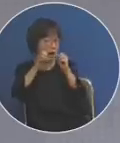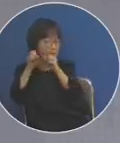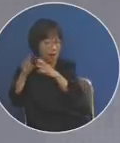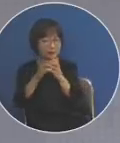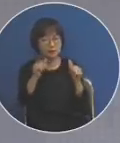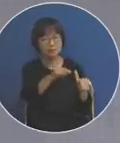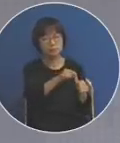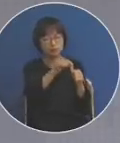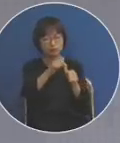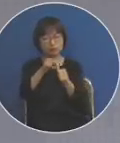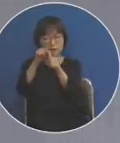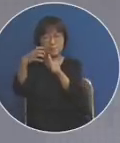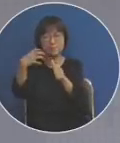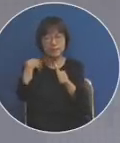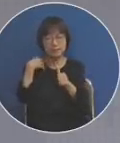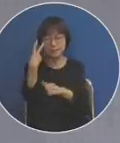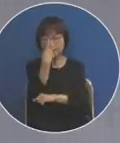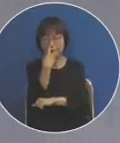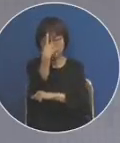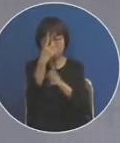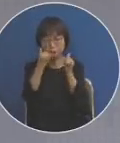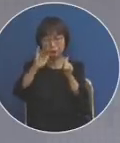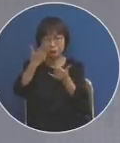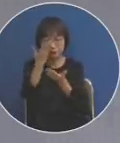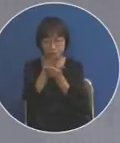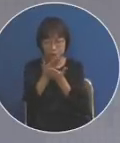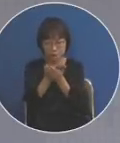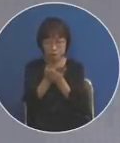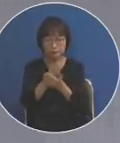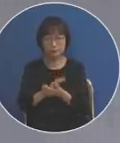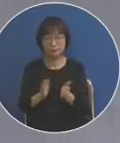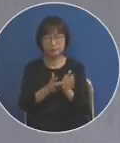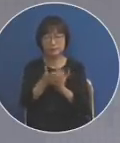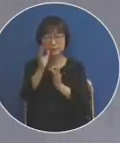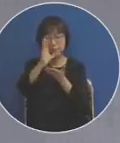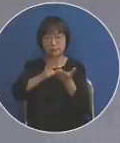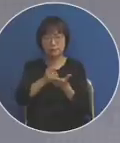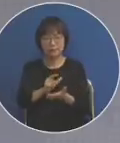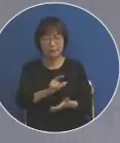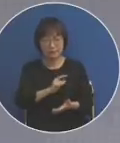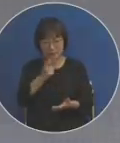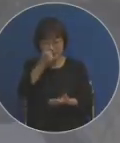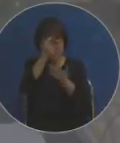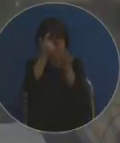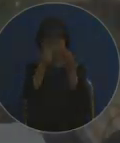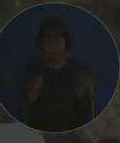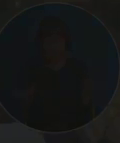this news and save many people. 예수 그리스도 이름으로 기도하옵나이다. In Jesus Christ's name we pray. 아멘. Amen.